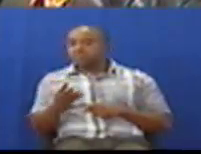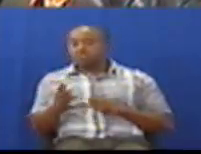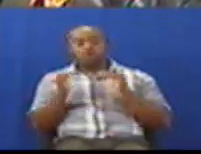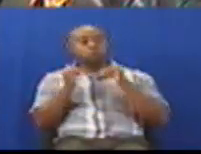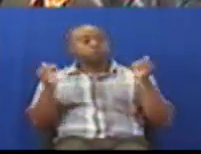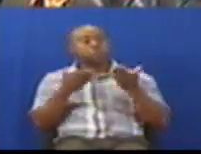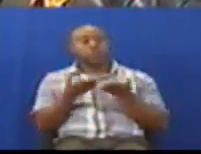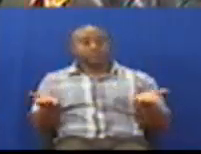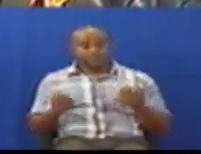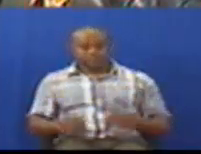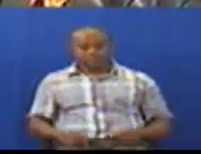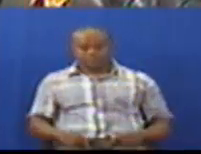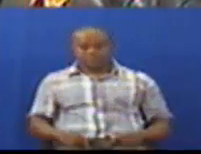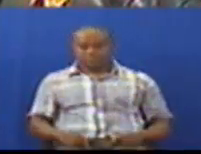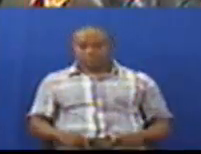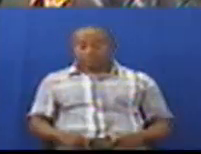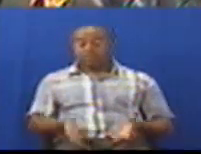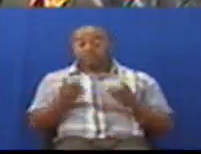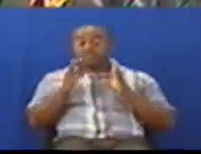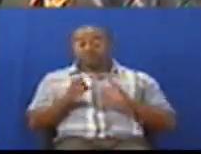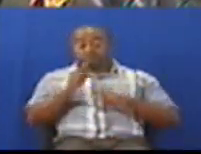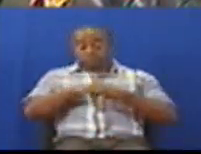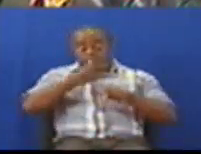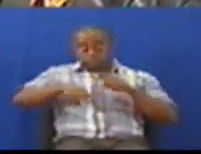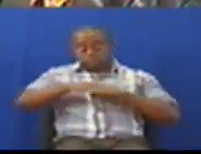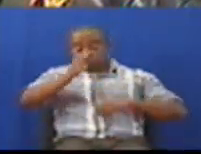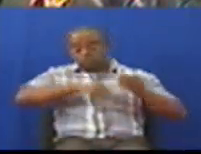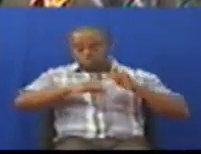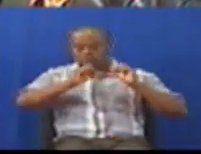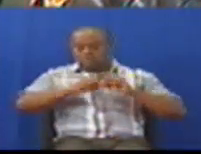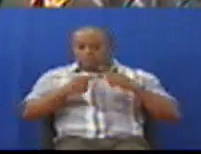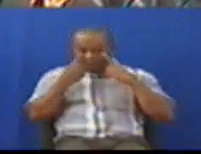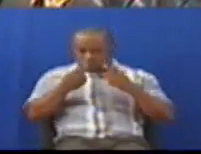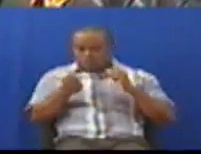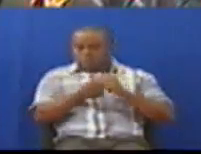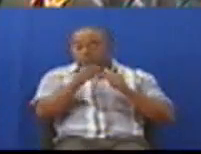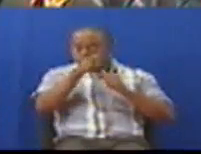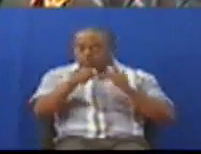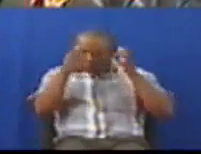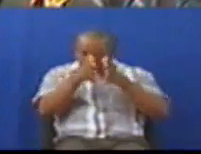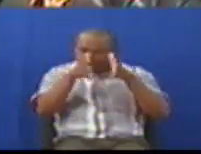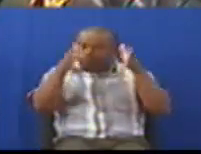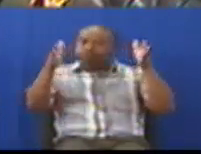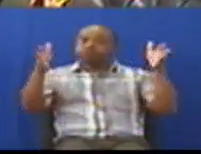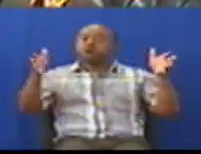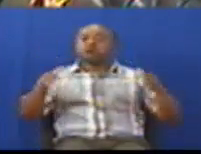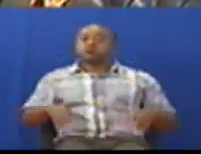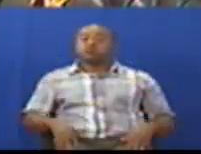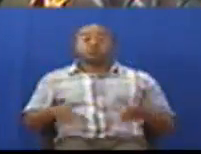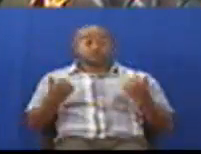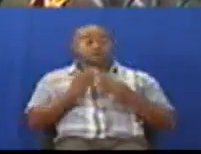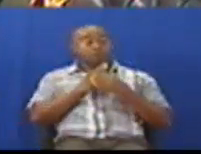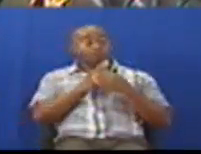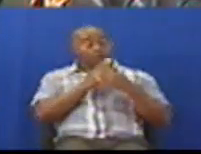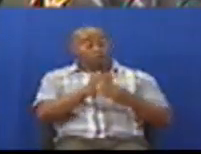usawa. Kwa ni vizuri hata sisi tunapochangia tuyaone mambo hayo kwa mapana hayo. Kwa hiyo mwongozo